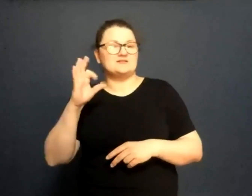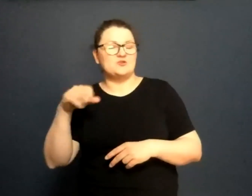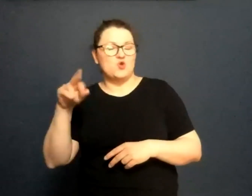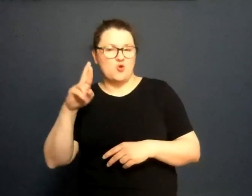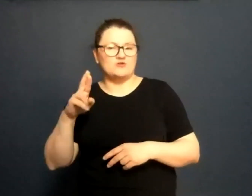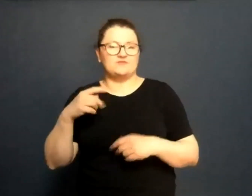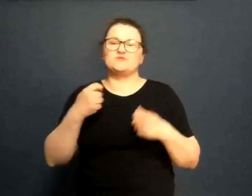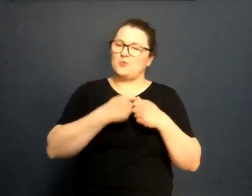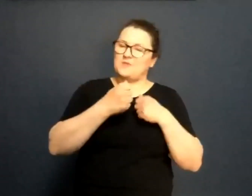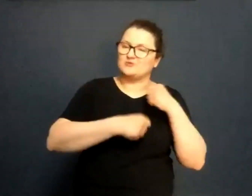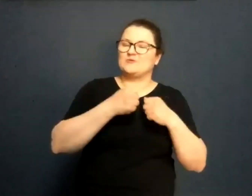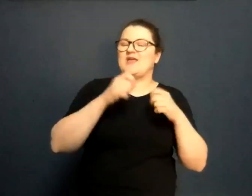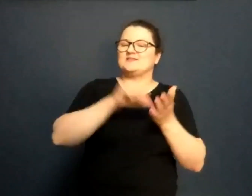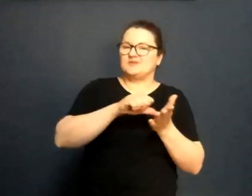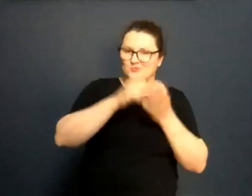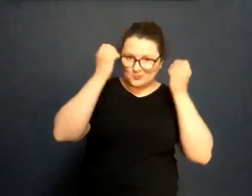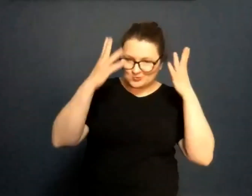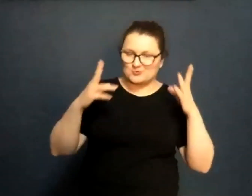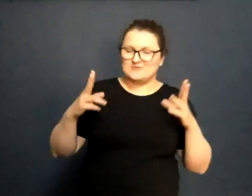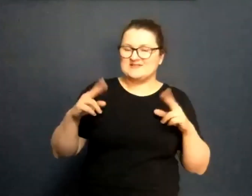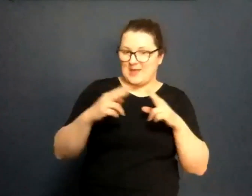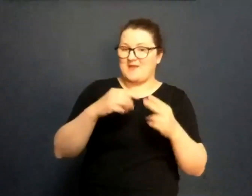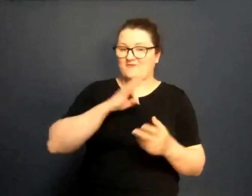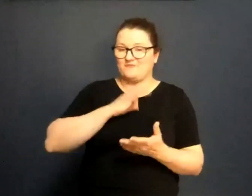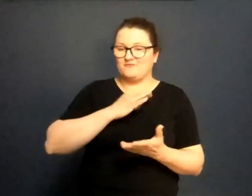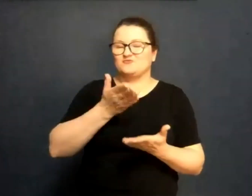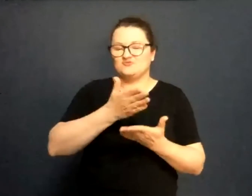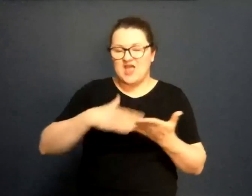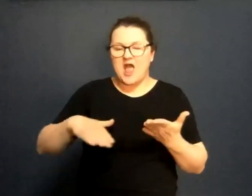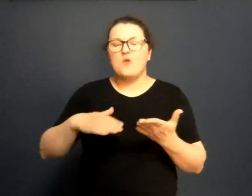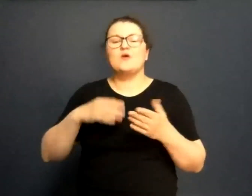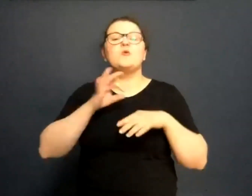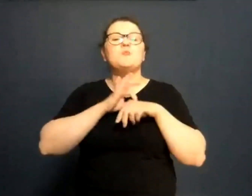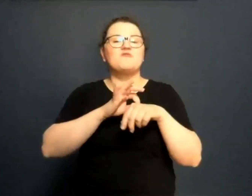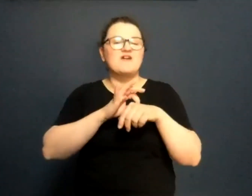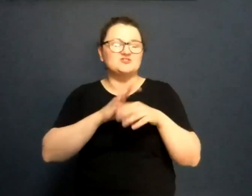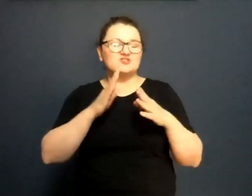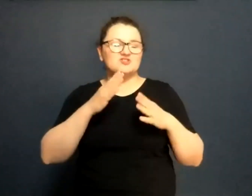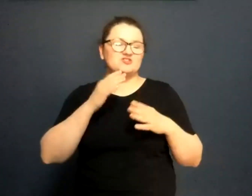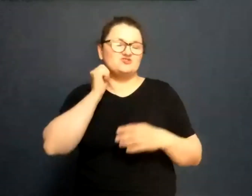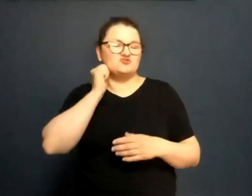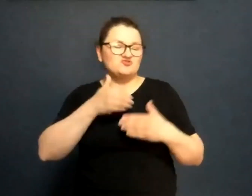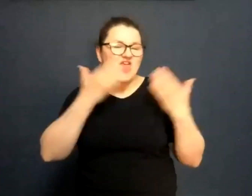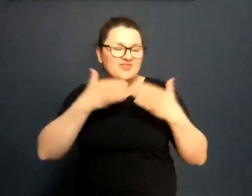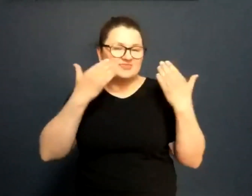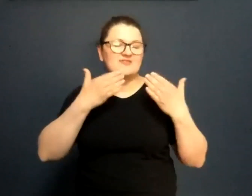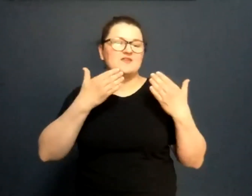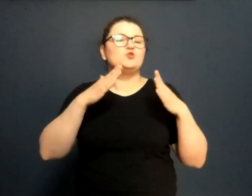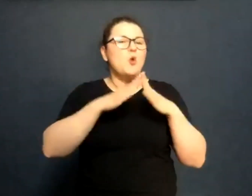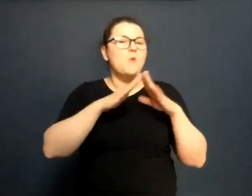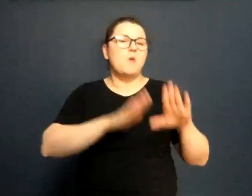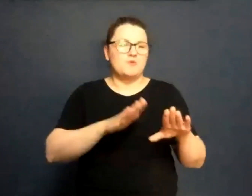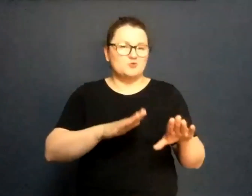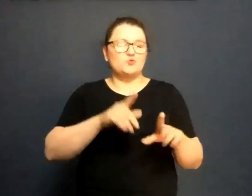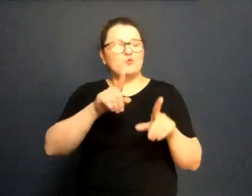Centrum Kultury Zamek z naszym działem, prowadzi dzienny dom pobytu dla osób starszych, ograniczonej samodzielności